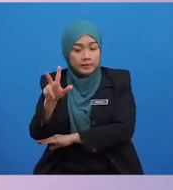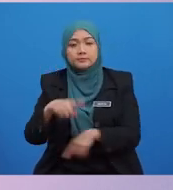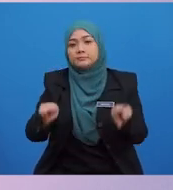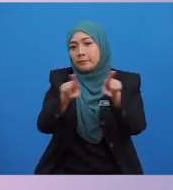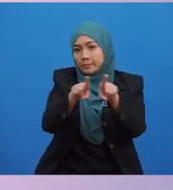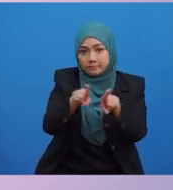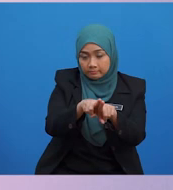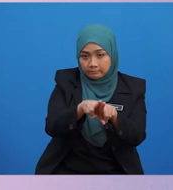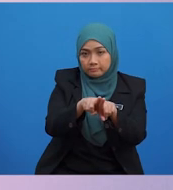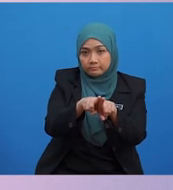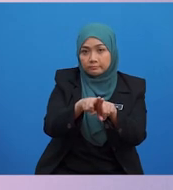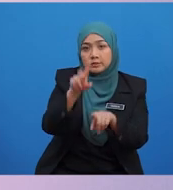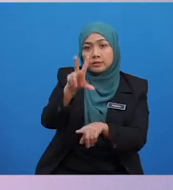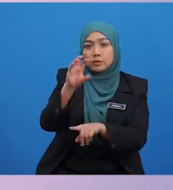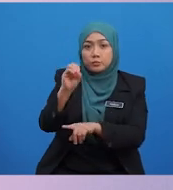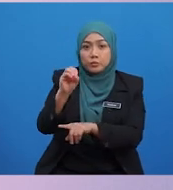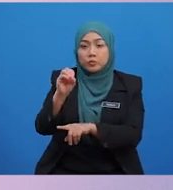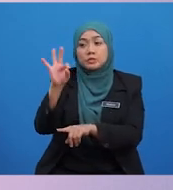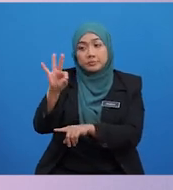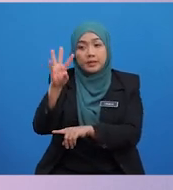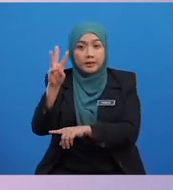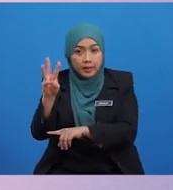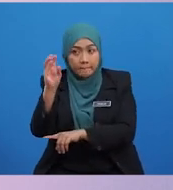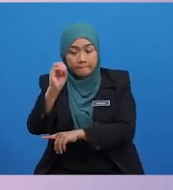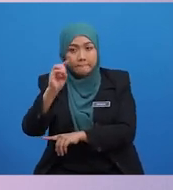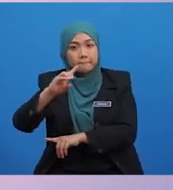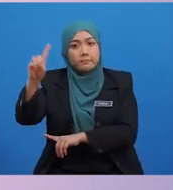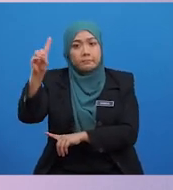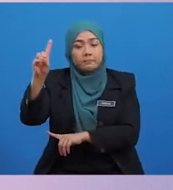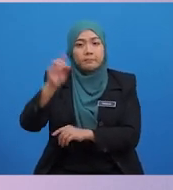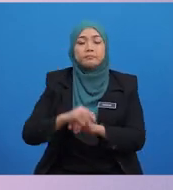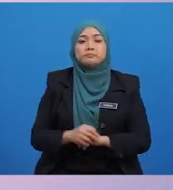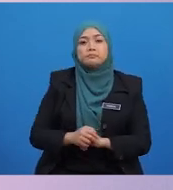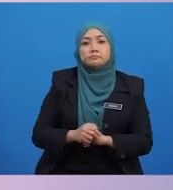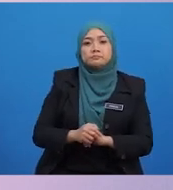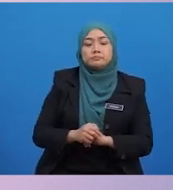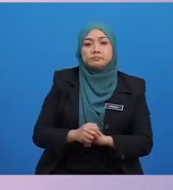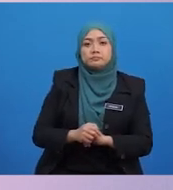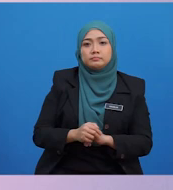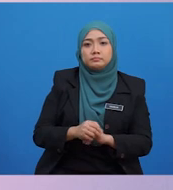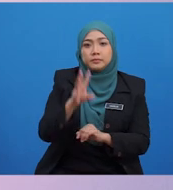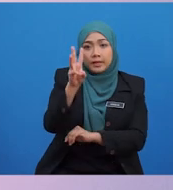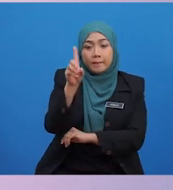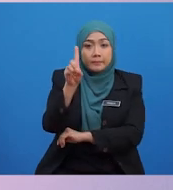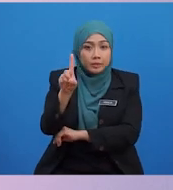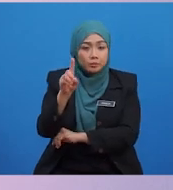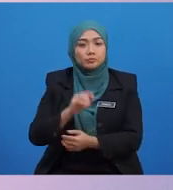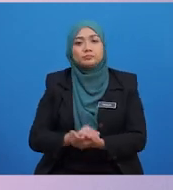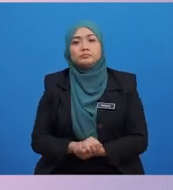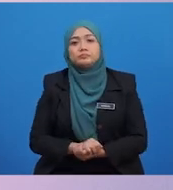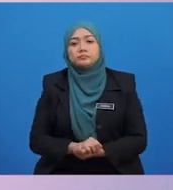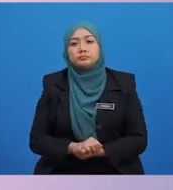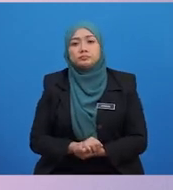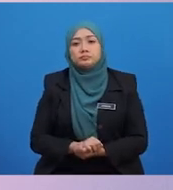30967 per 30-an 61 manipulasi Casper sama ini kita dapat